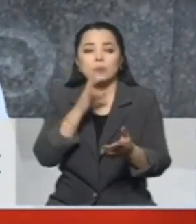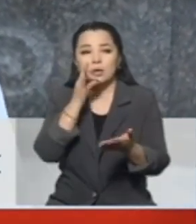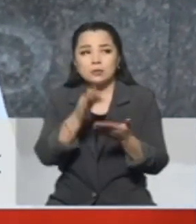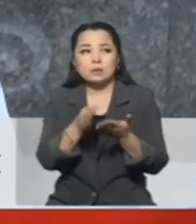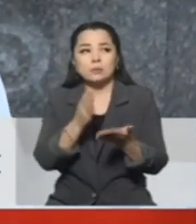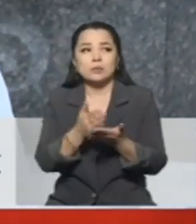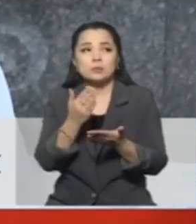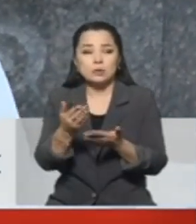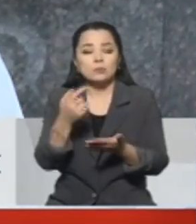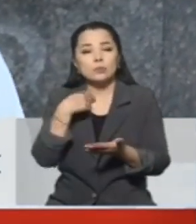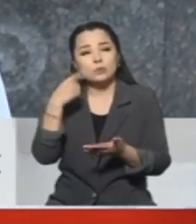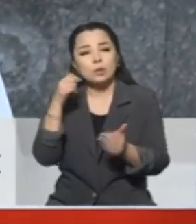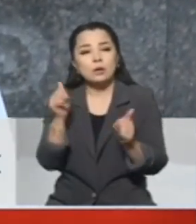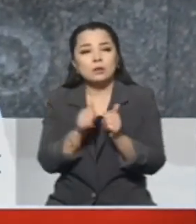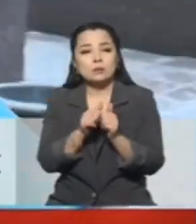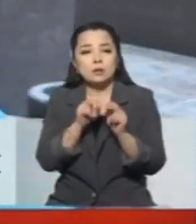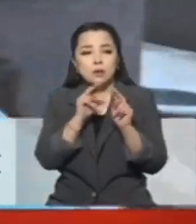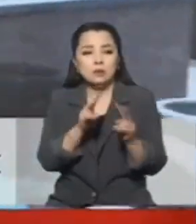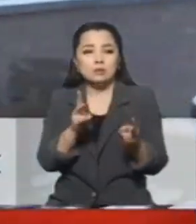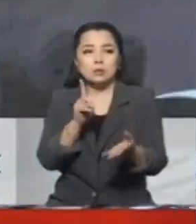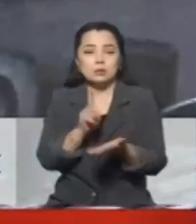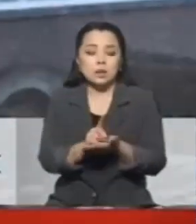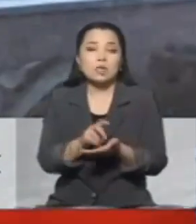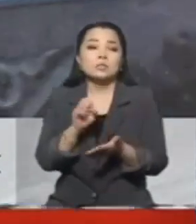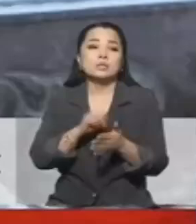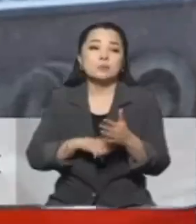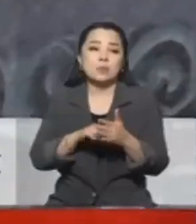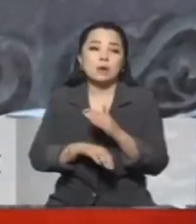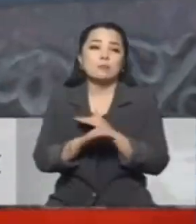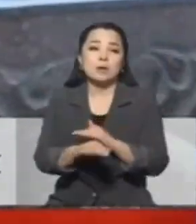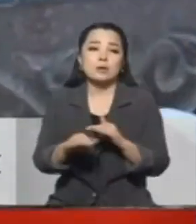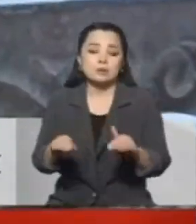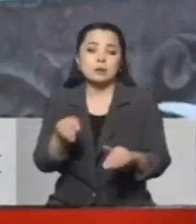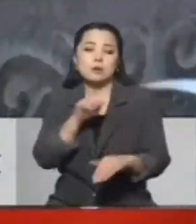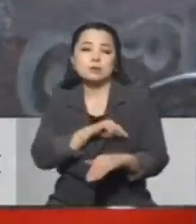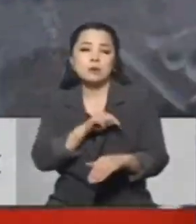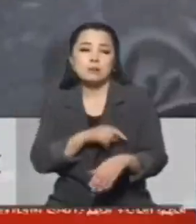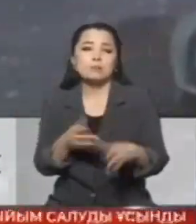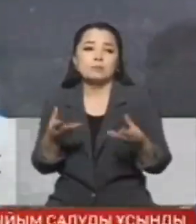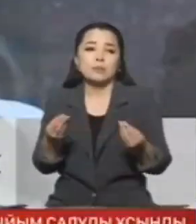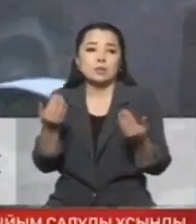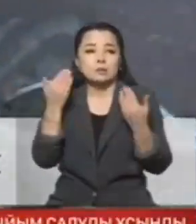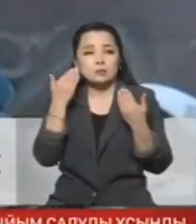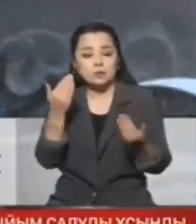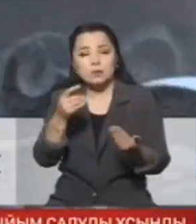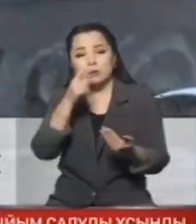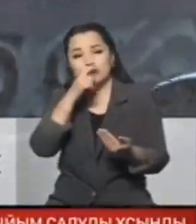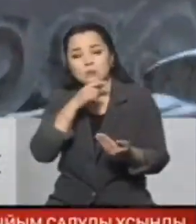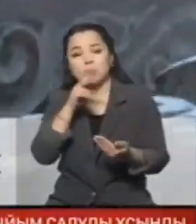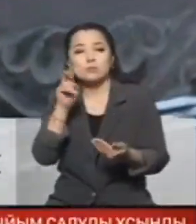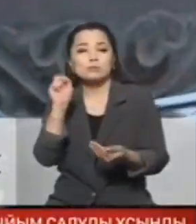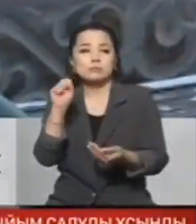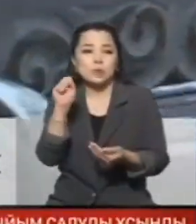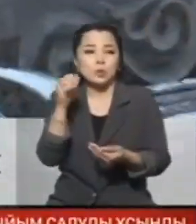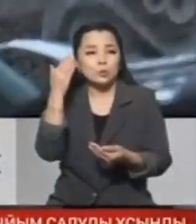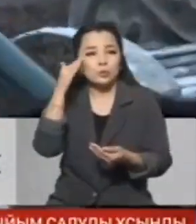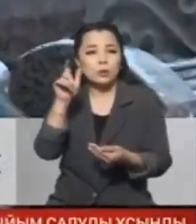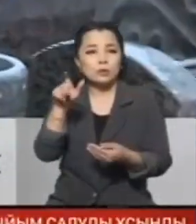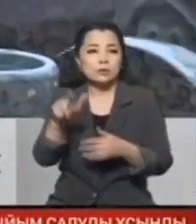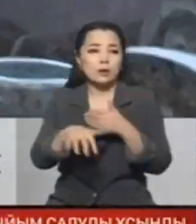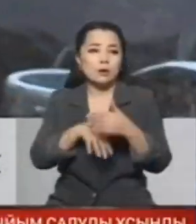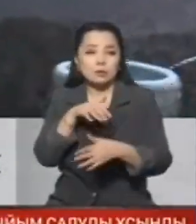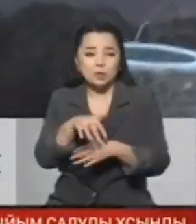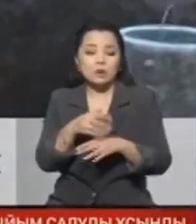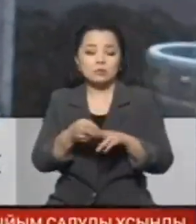кейін меніңше қасында болған дұрыс деп ойлаймын. Себебі бала деген не? Терезе бар, қалай